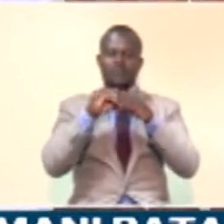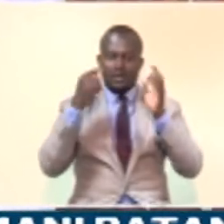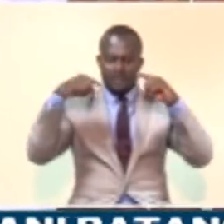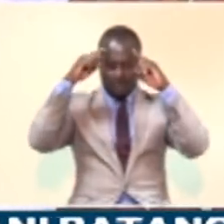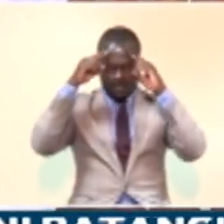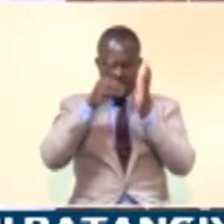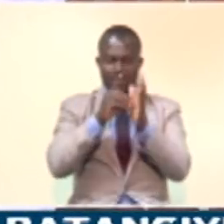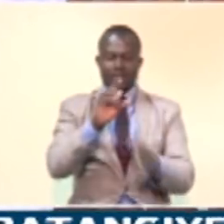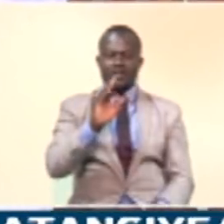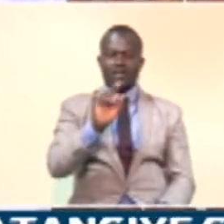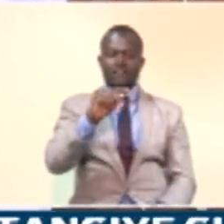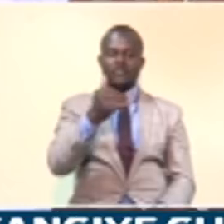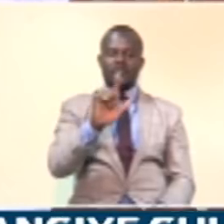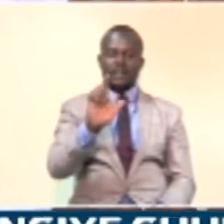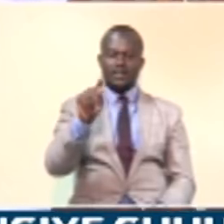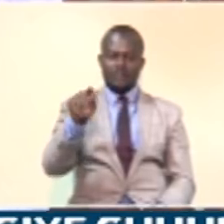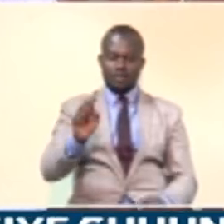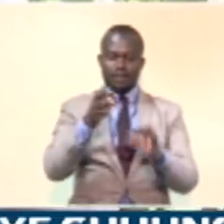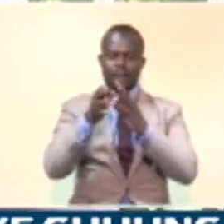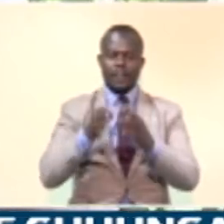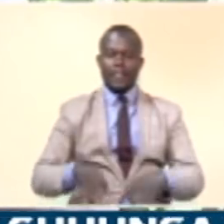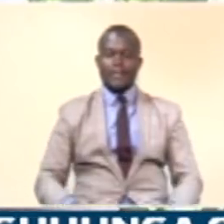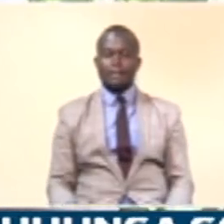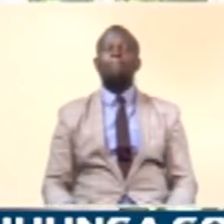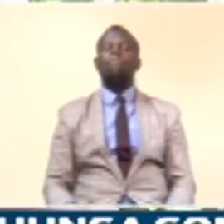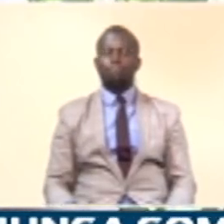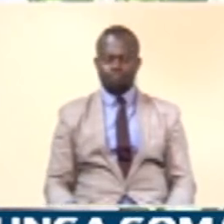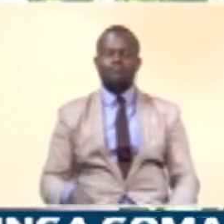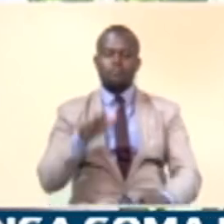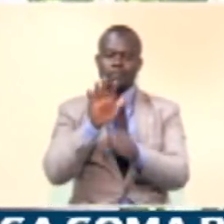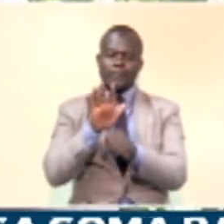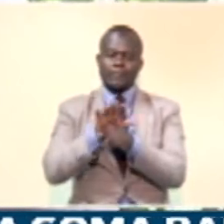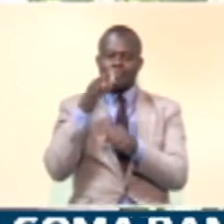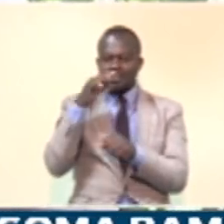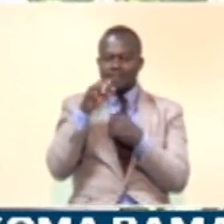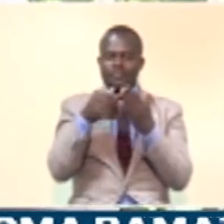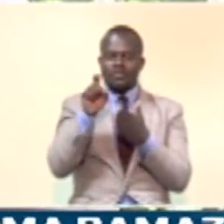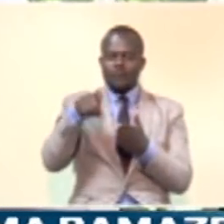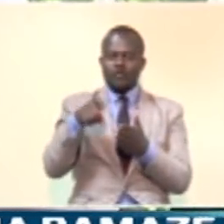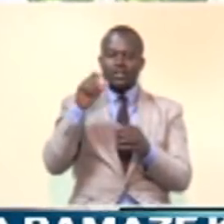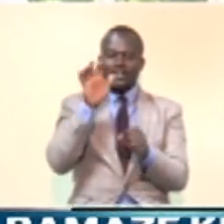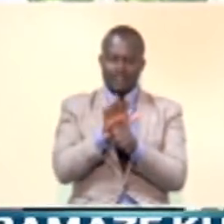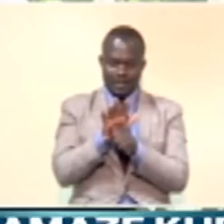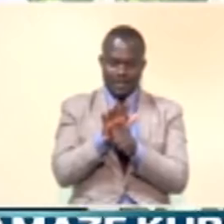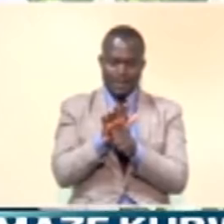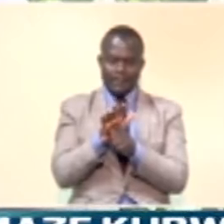kaminuza y'u Rwanda Dr. Philippe Ndikubwimana abisobanura cyane Ufaransa baradukeneye cyane